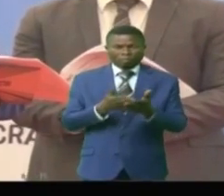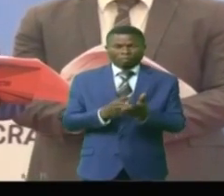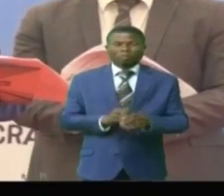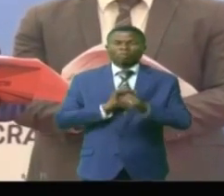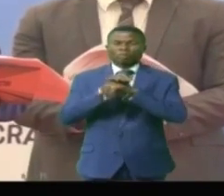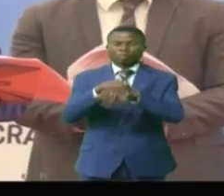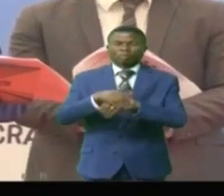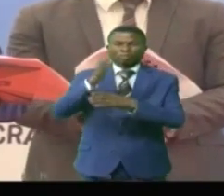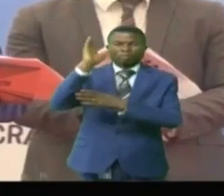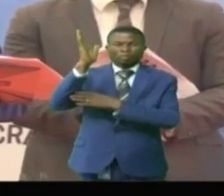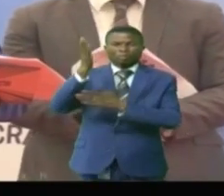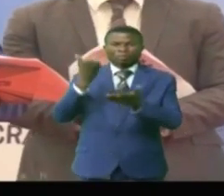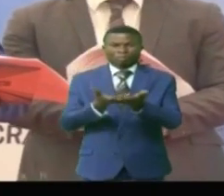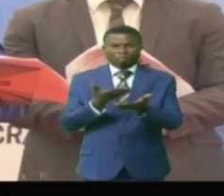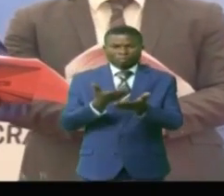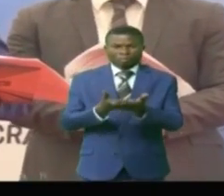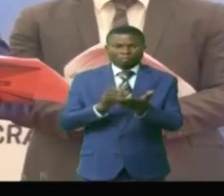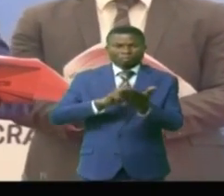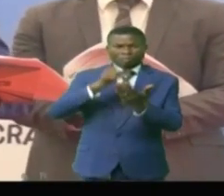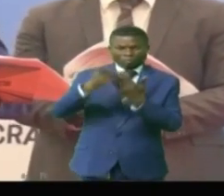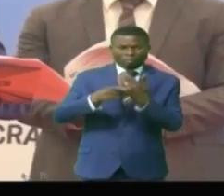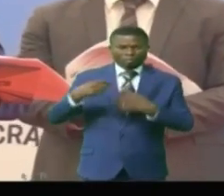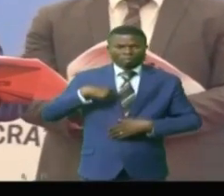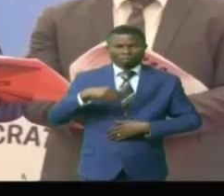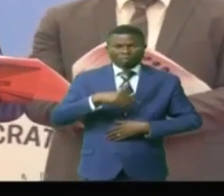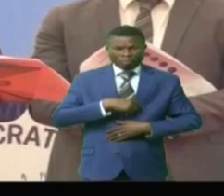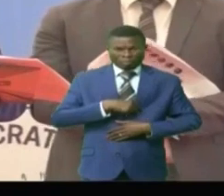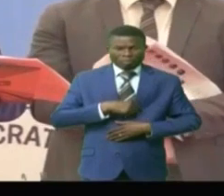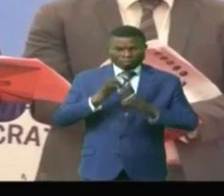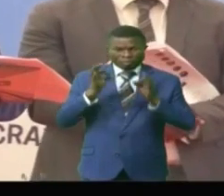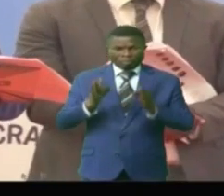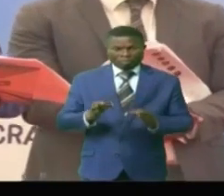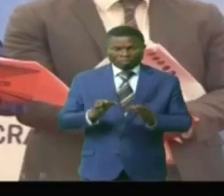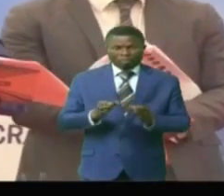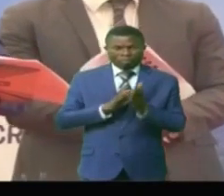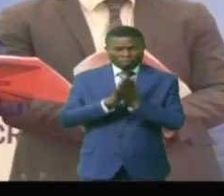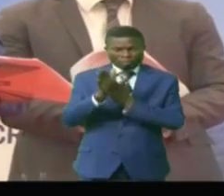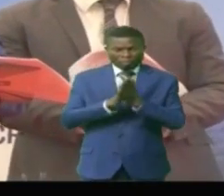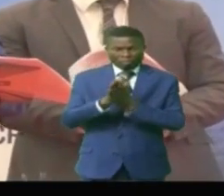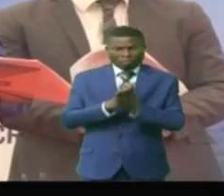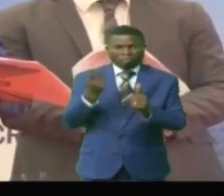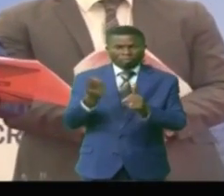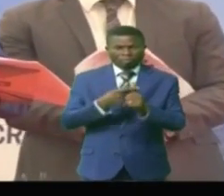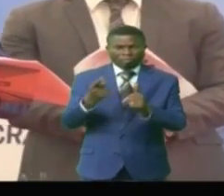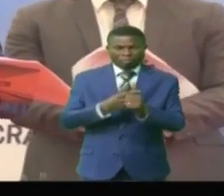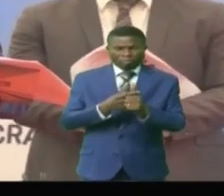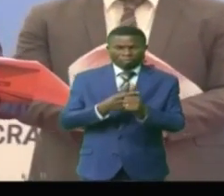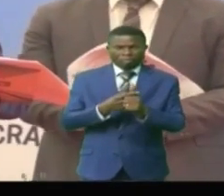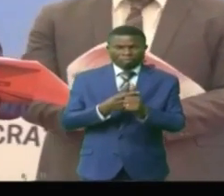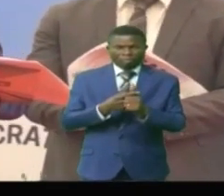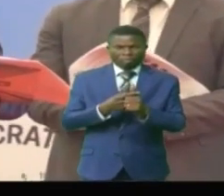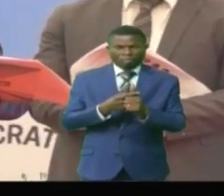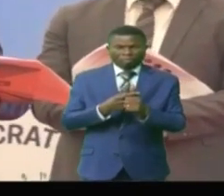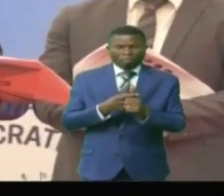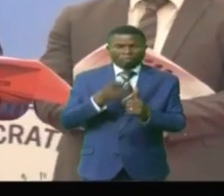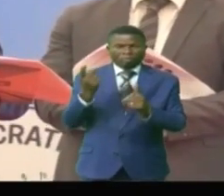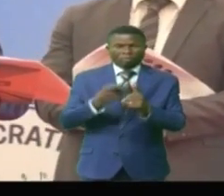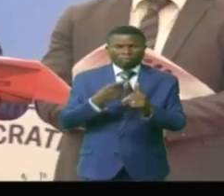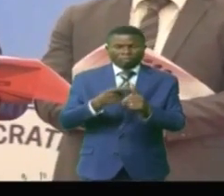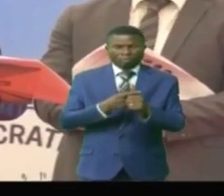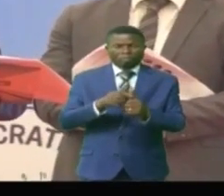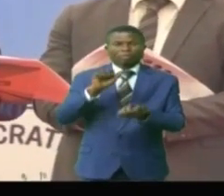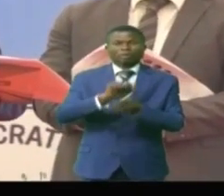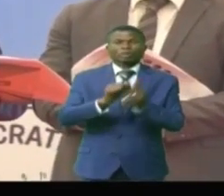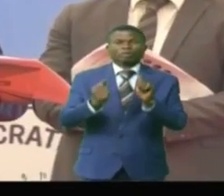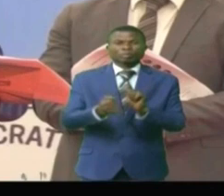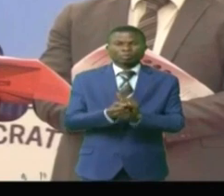et panels tels que dans notre programme s'articuleront autour sont premièrement la